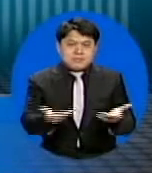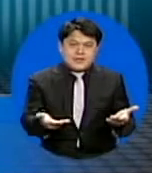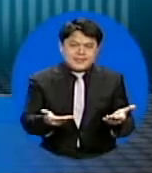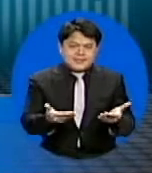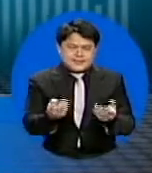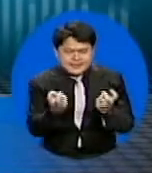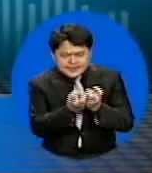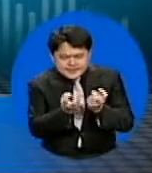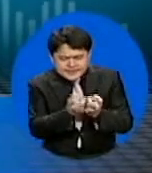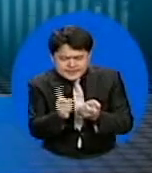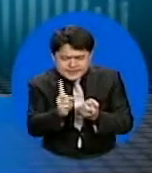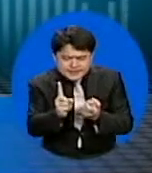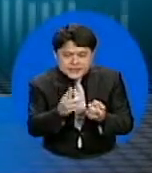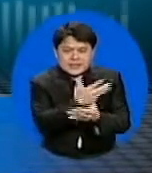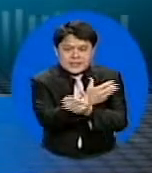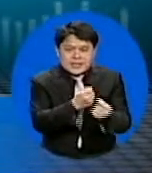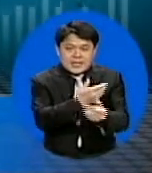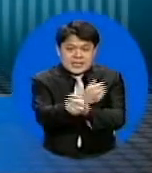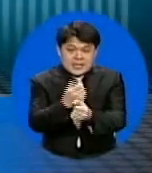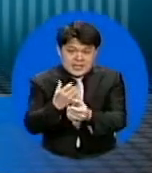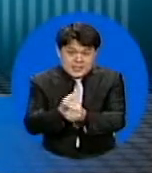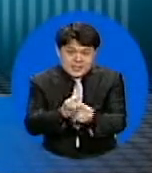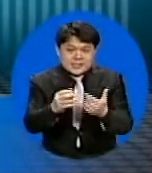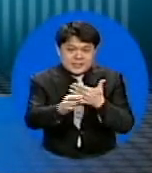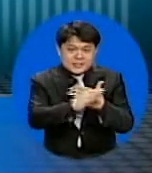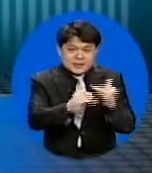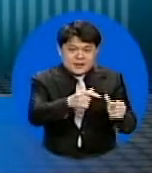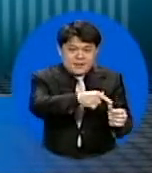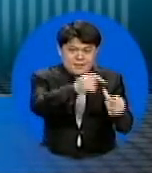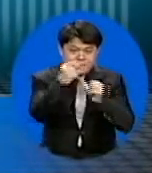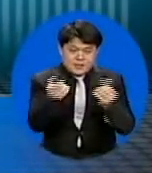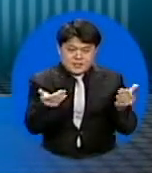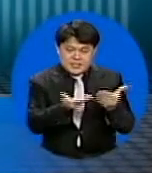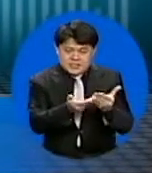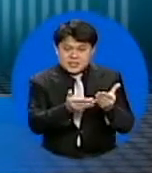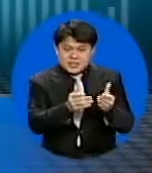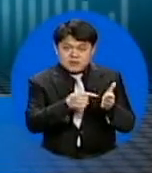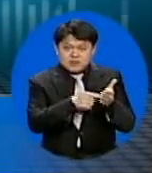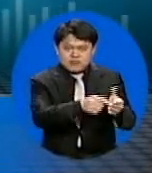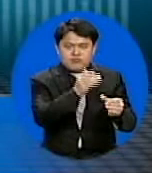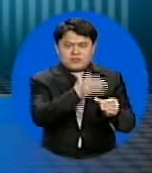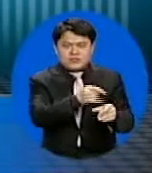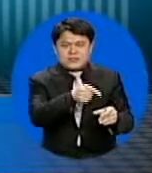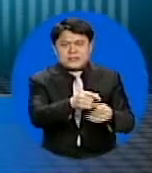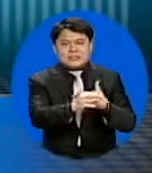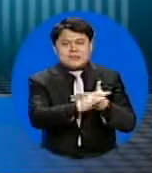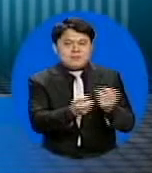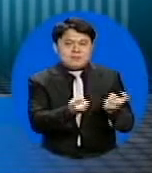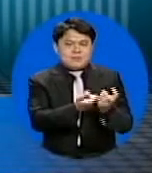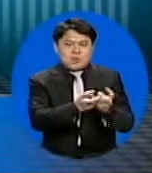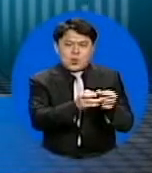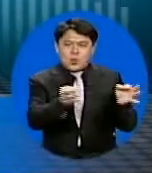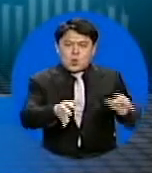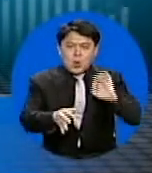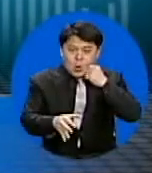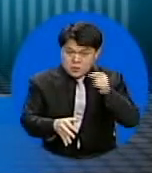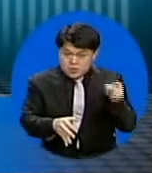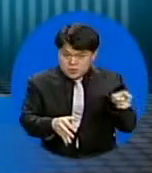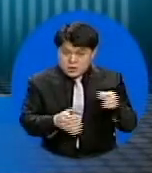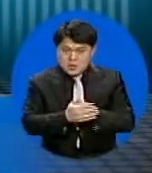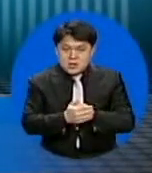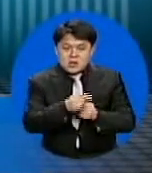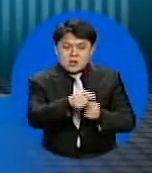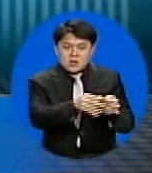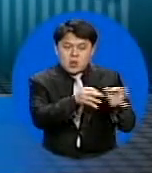그 계약직 형태의 보조 인력을 채용해서 업무를 하고 있는데 네. 이거는 굉장히 임시방편적이고 네. 이